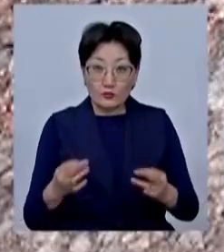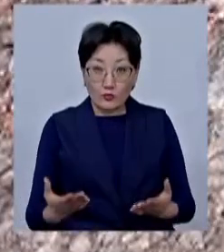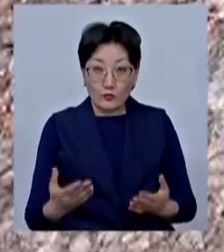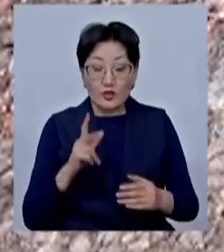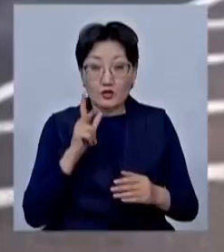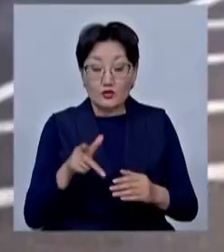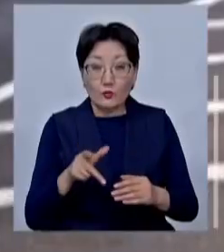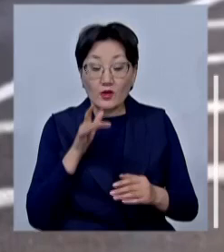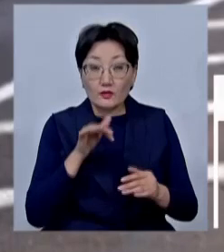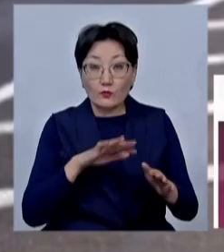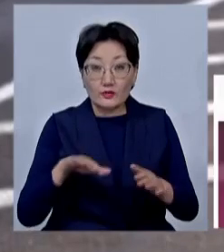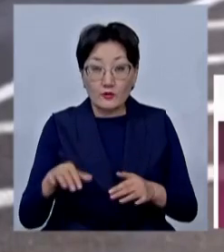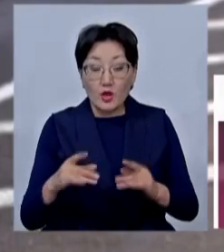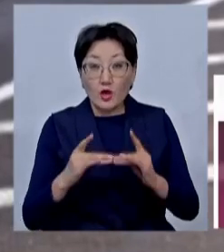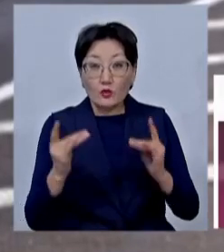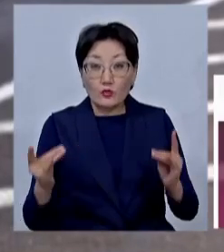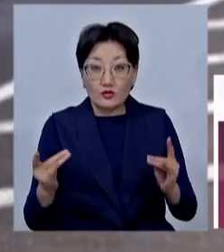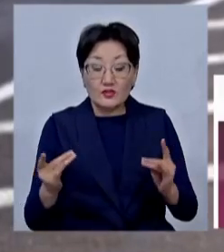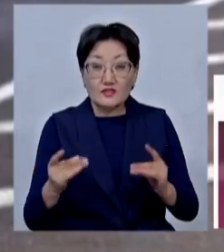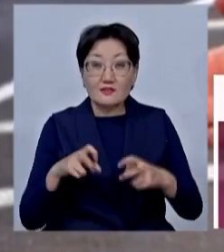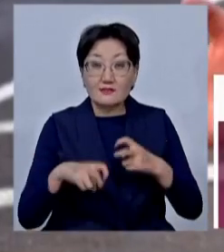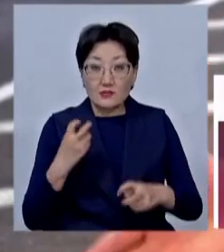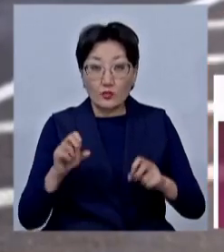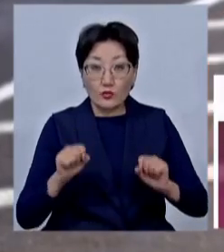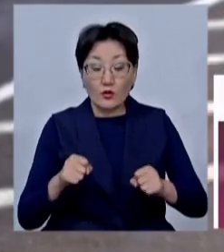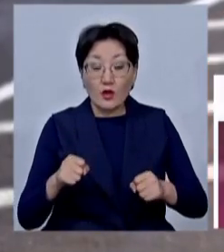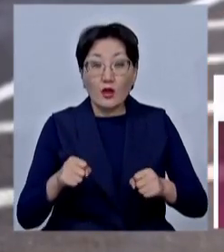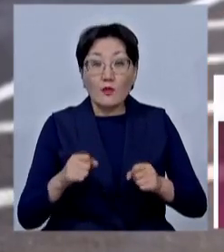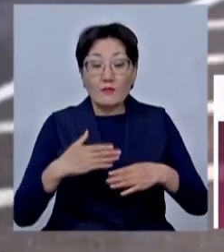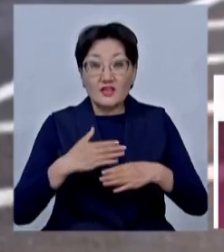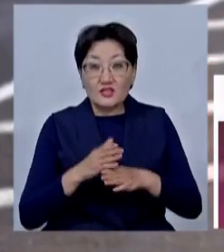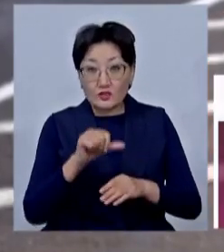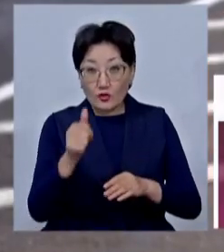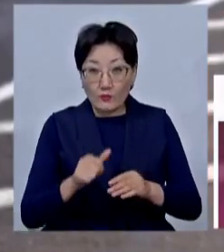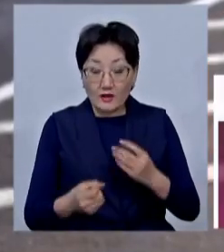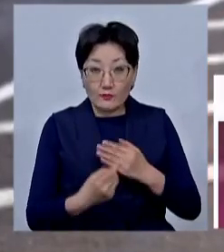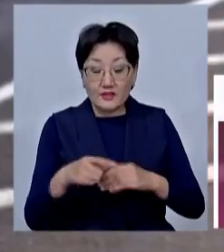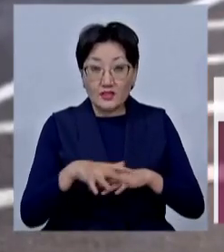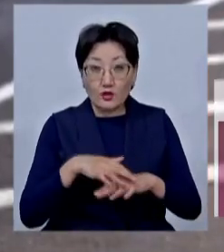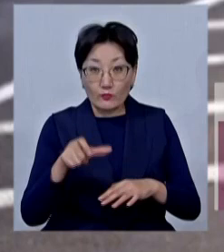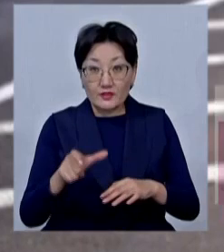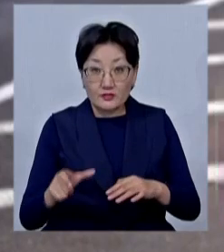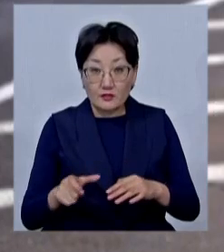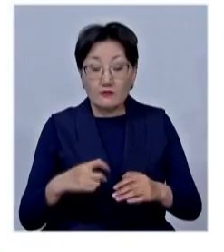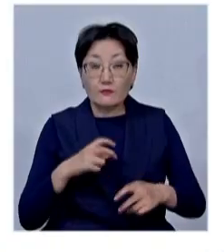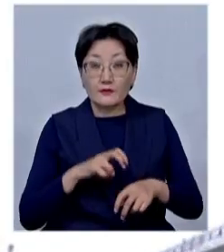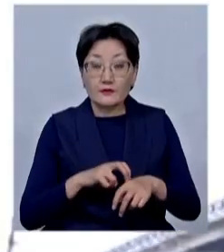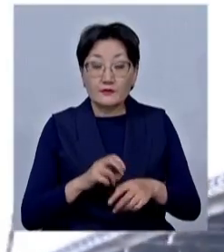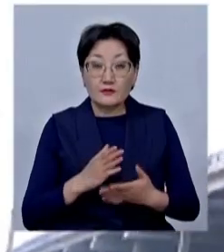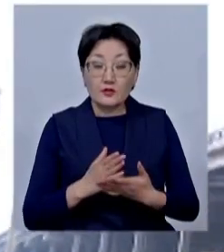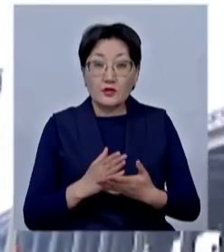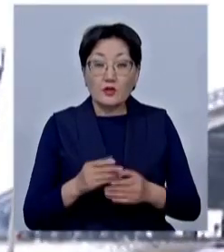3 жылға жетпей құрылыс сыр бере бастаған сыңайлы. Жарықшақтар пайда болып, тұрғындар шошынып жатыр.